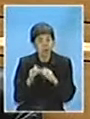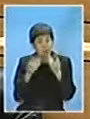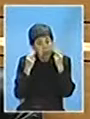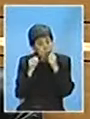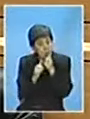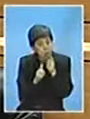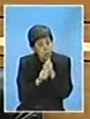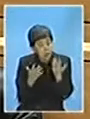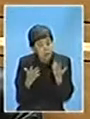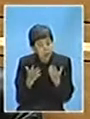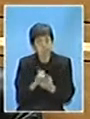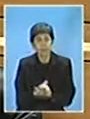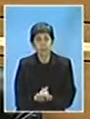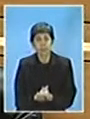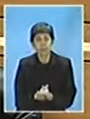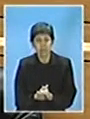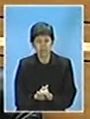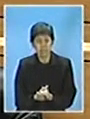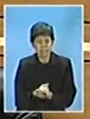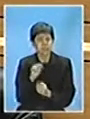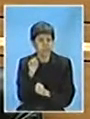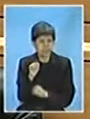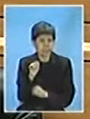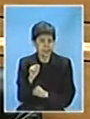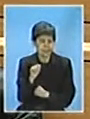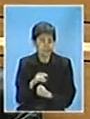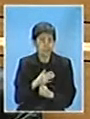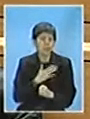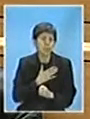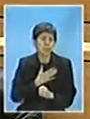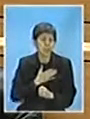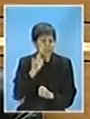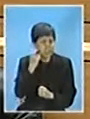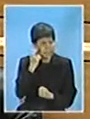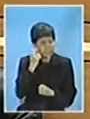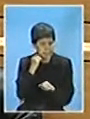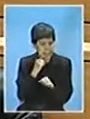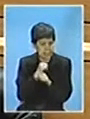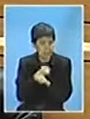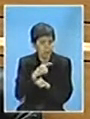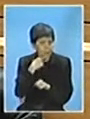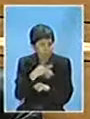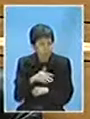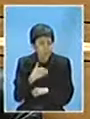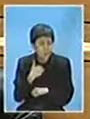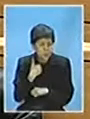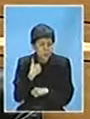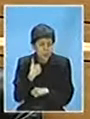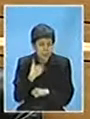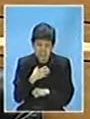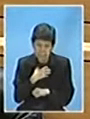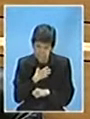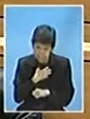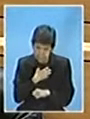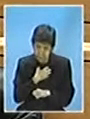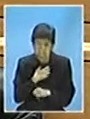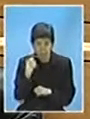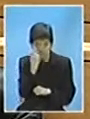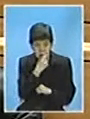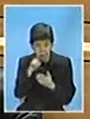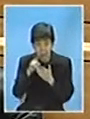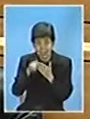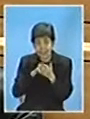โนมัติหรือเปล่าไอ้อันนี้ฮะที่ผมคิดว่าเขาได้ตอบโจทย์ไว้แล้วว่าทำไมถึงอยากจะให้ผู้ที่มาจาก